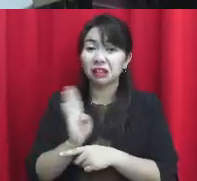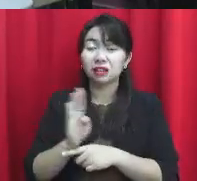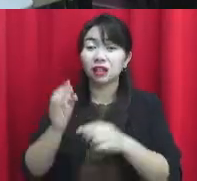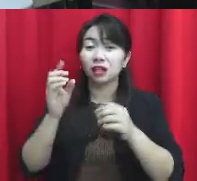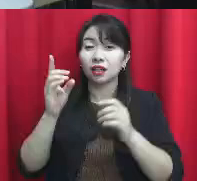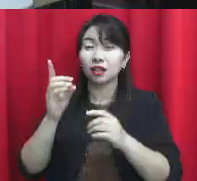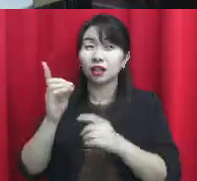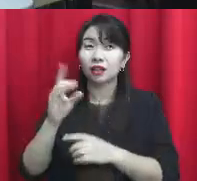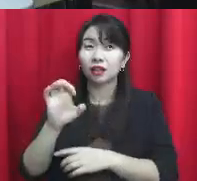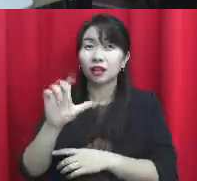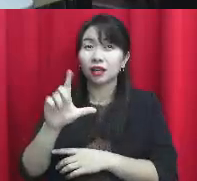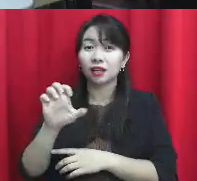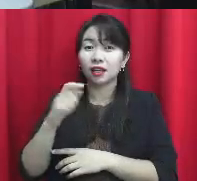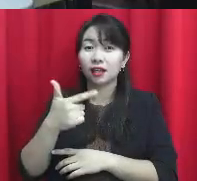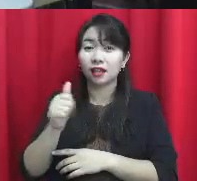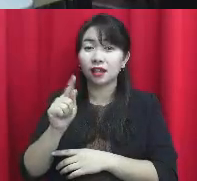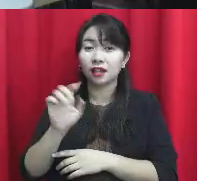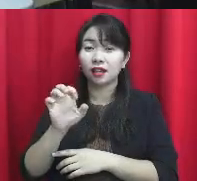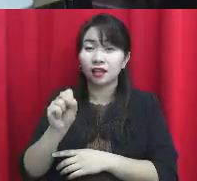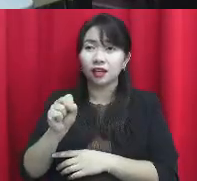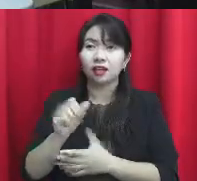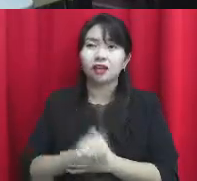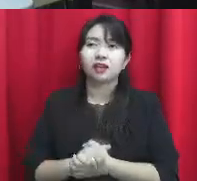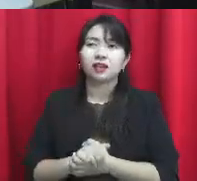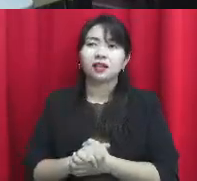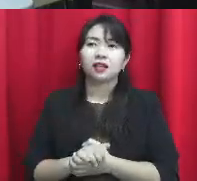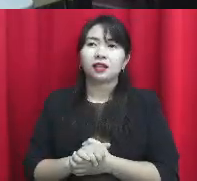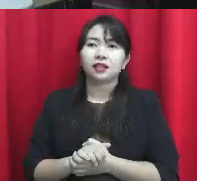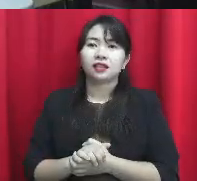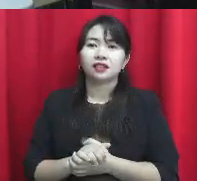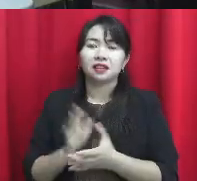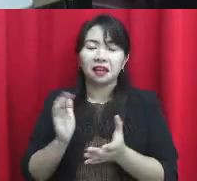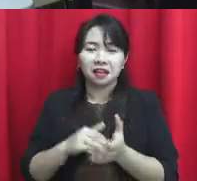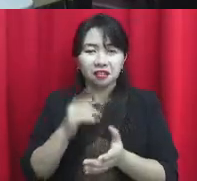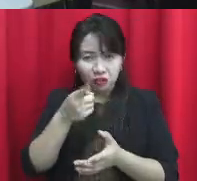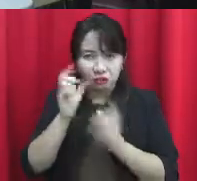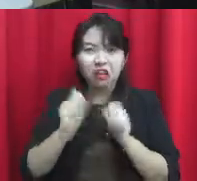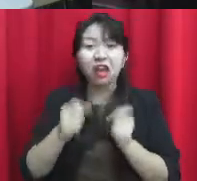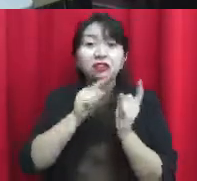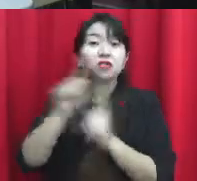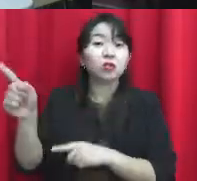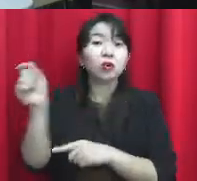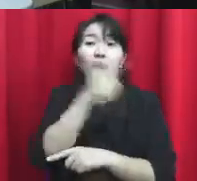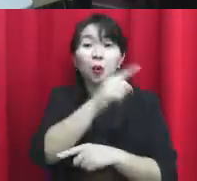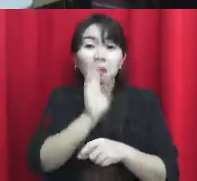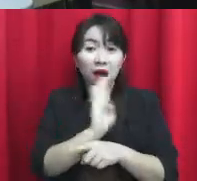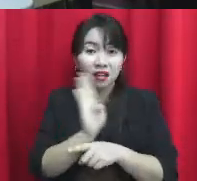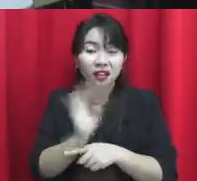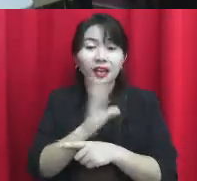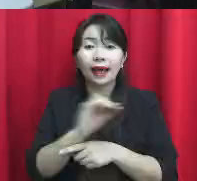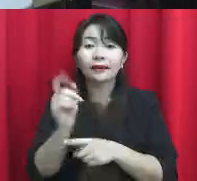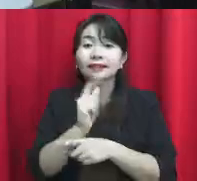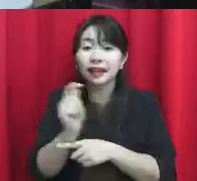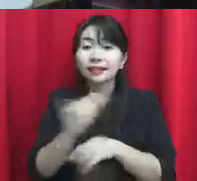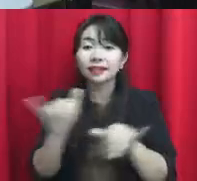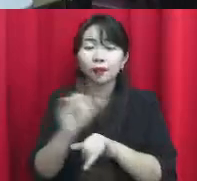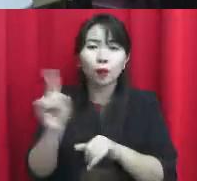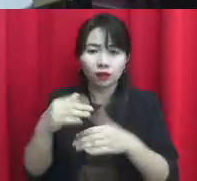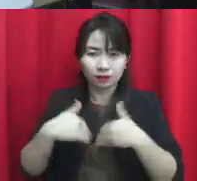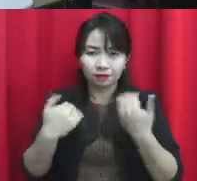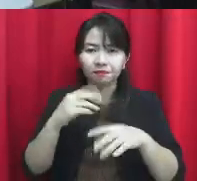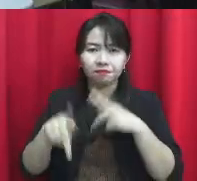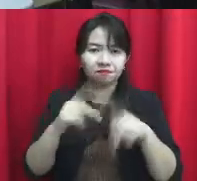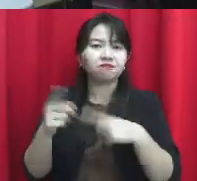ijujudge nio sila sa pagtulog nila ng mahaba kayo gumawa ng ginawa nila sa balik ba